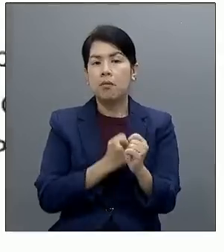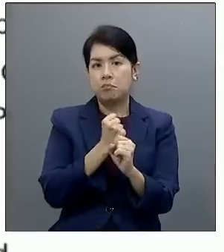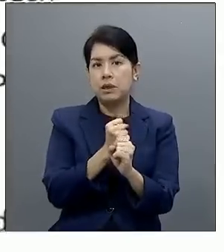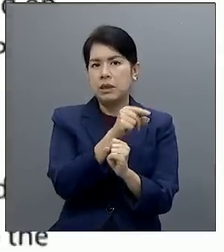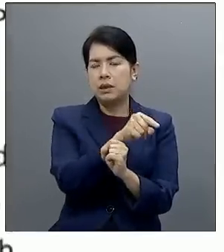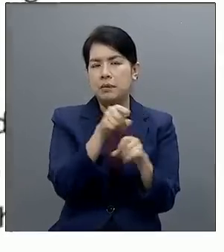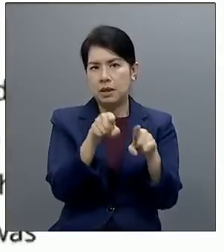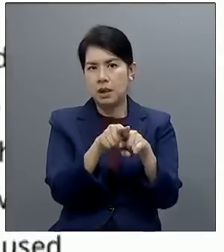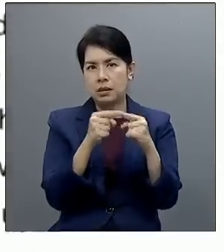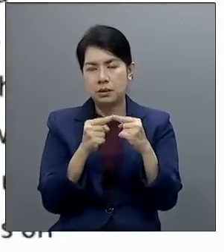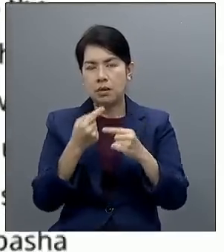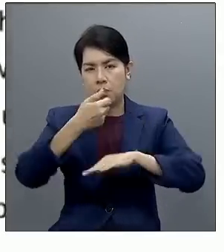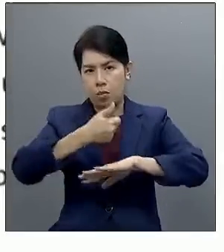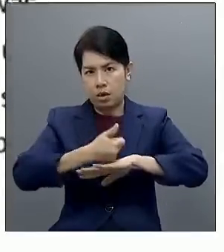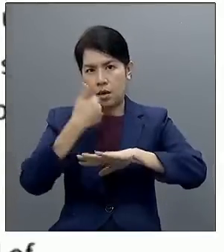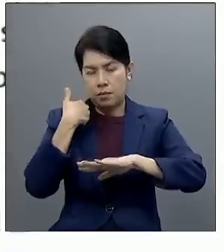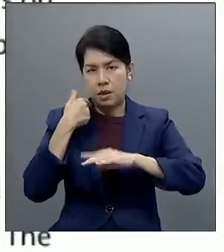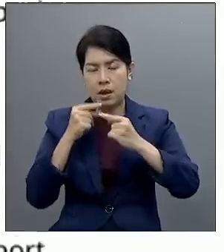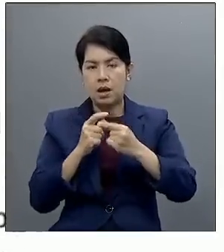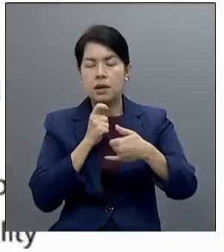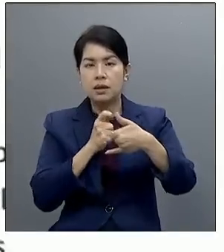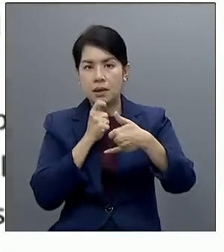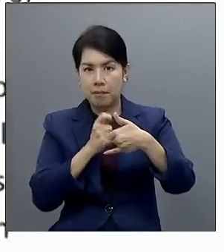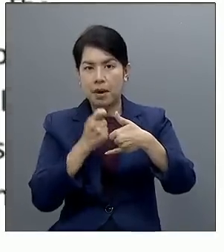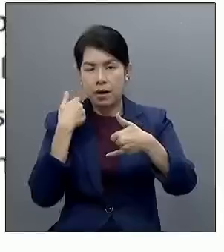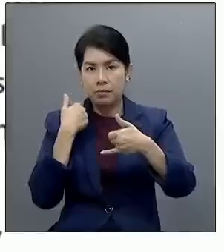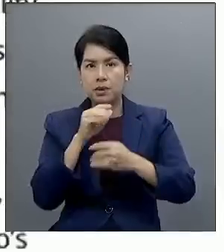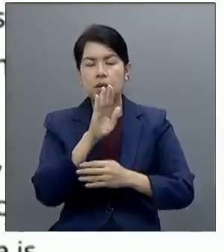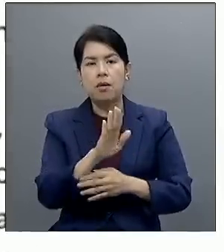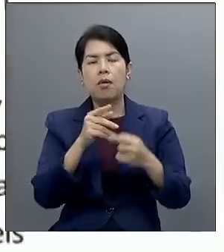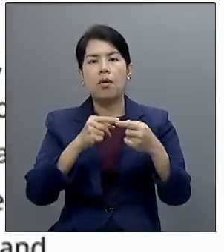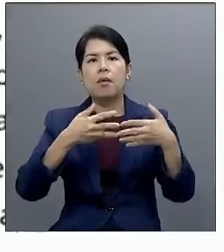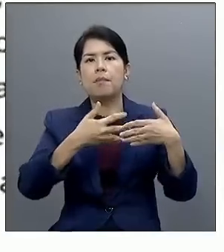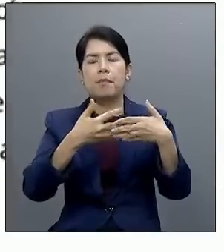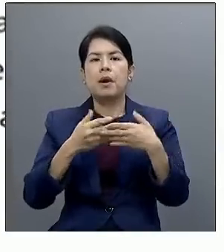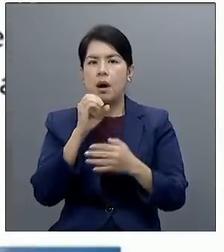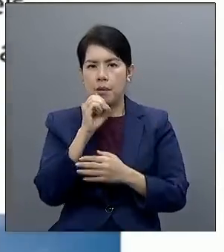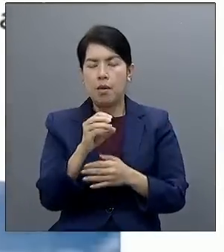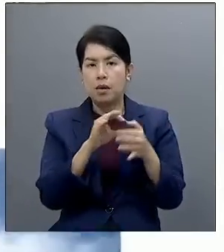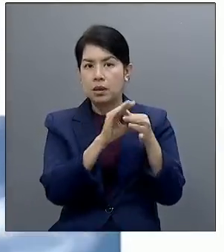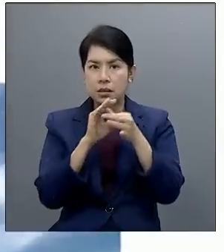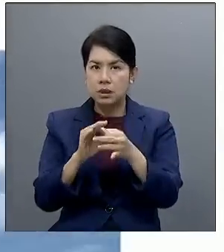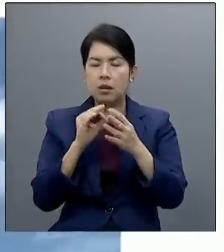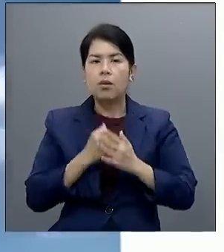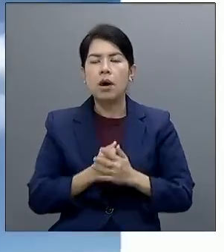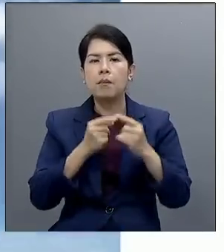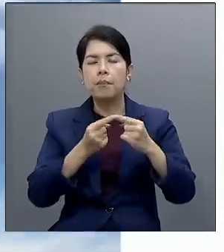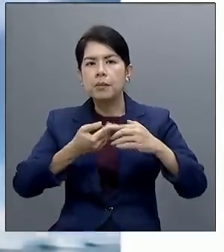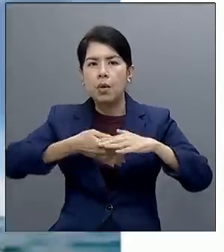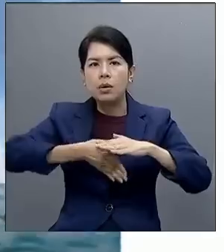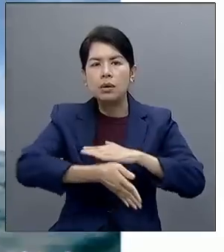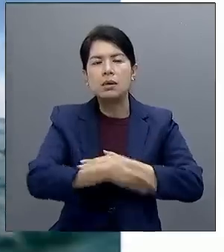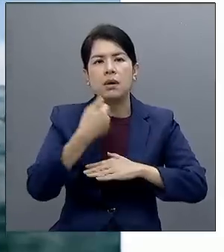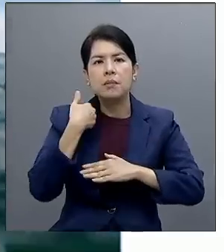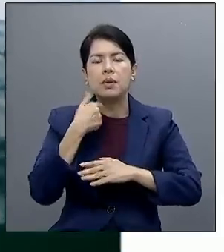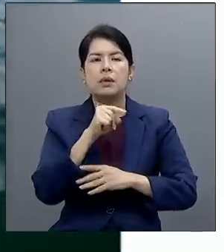CEOของบริษัทยังได้ให้สัมภาษณ์กับนิตยสาร Smith sonianของสหรัฐอเมริกาด้วยนะคะว่าอุตสาหกรรมเรือดำน้ำเชิงพาณิชย์